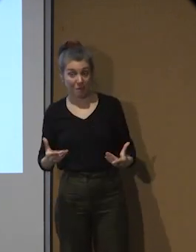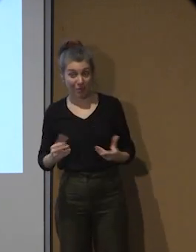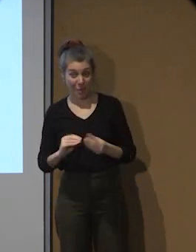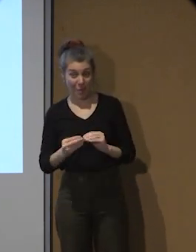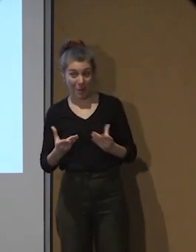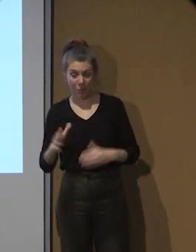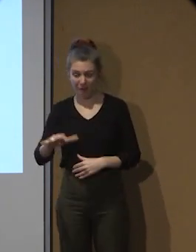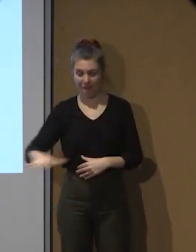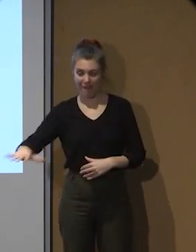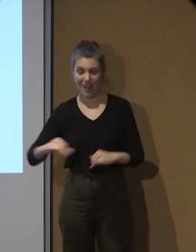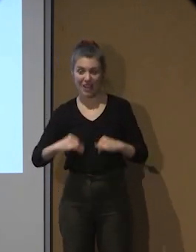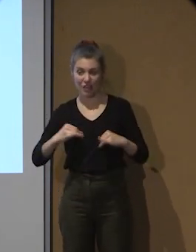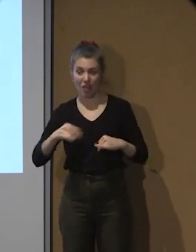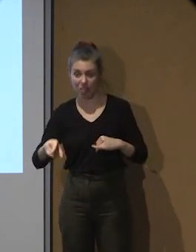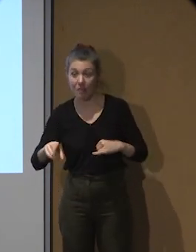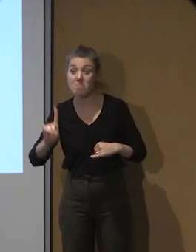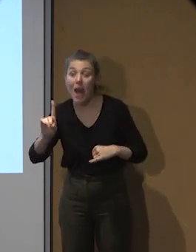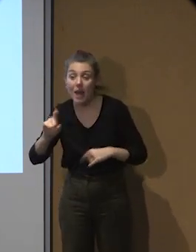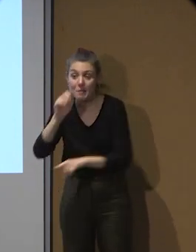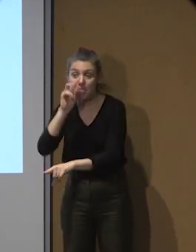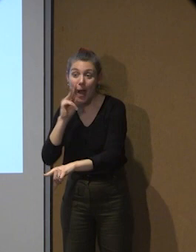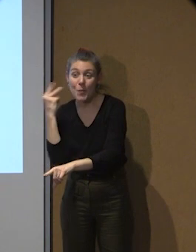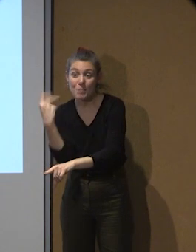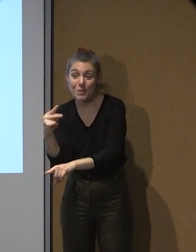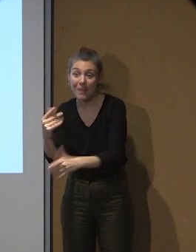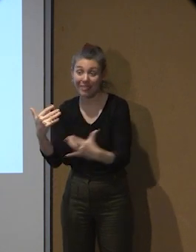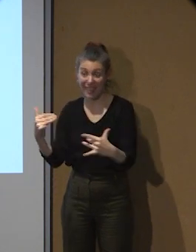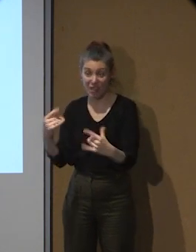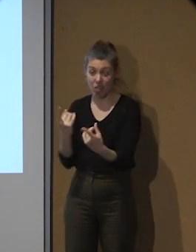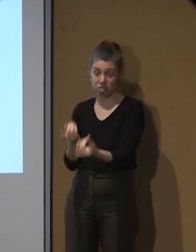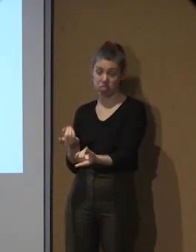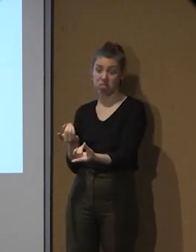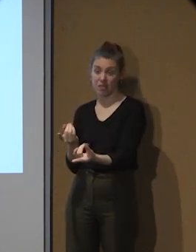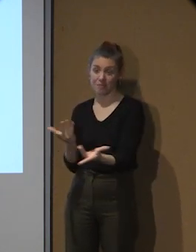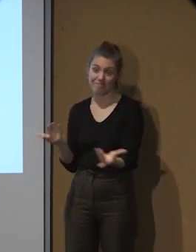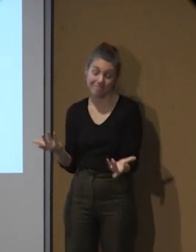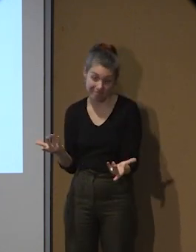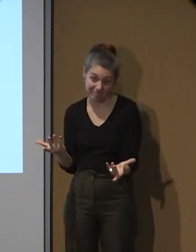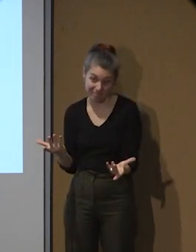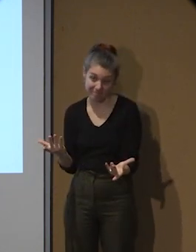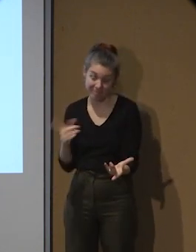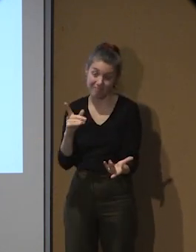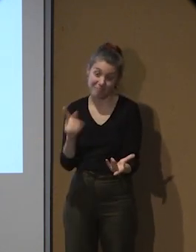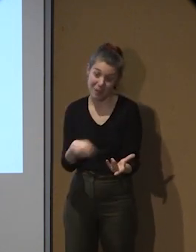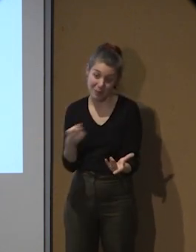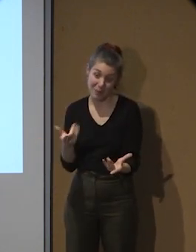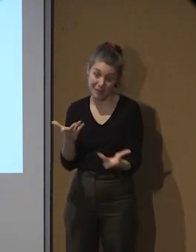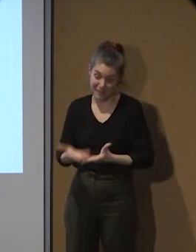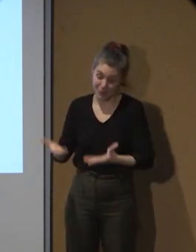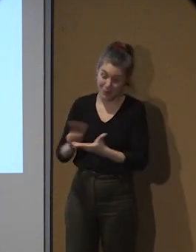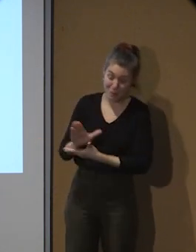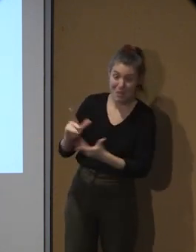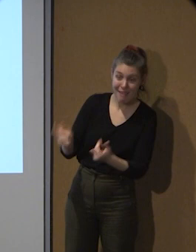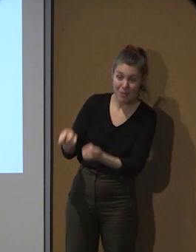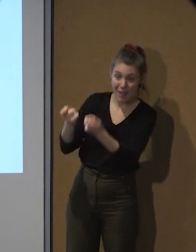déjà glissé dans l'hygiène de vie. Donc c'est une histoire d'éducation. Donc c'est compliqué.